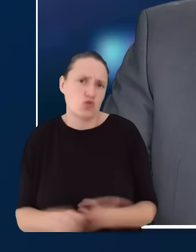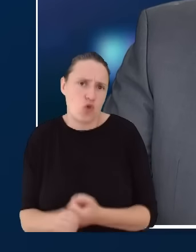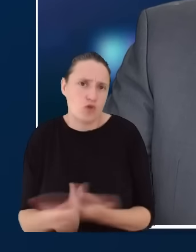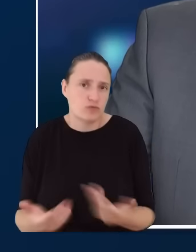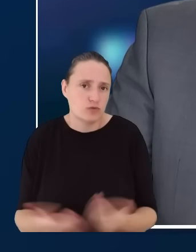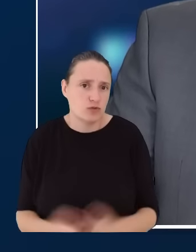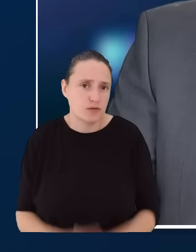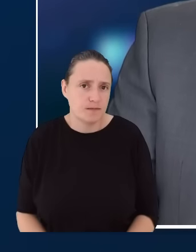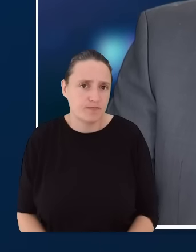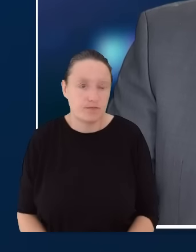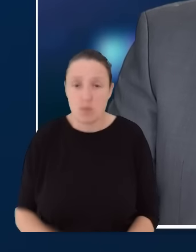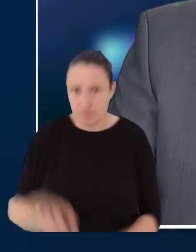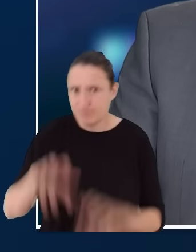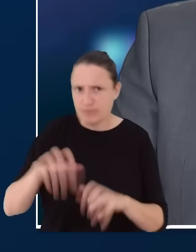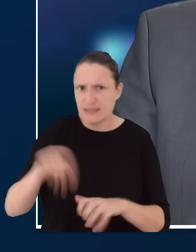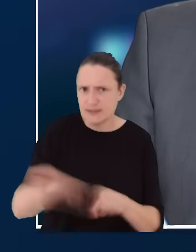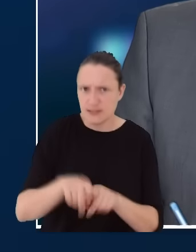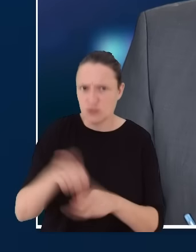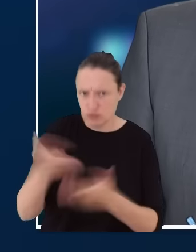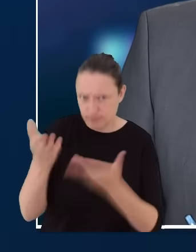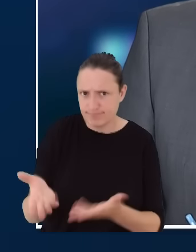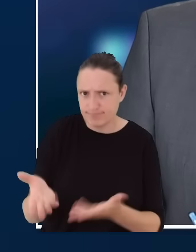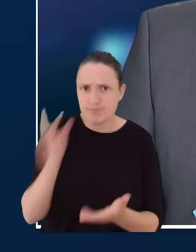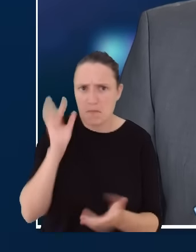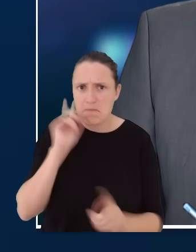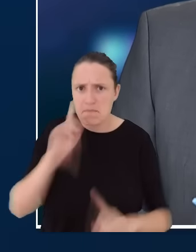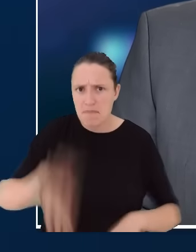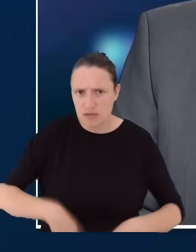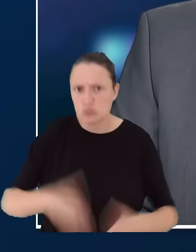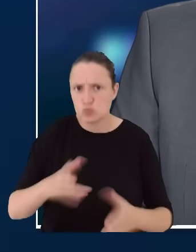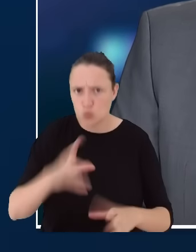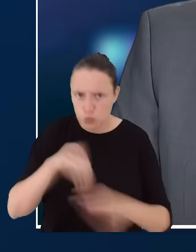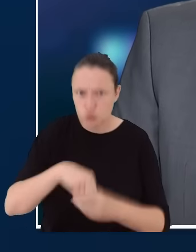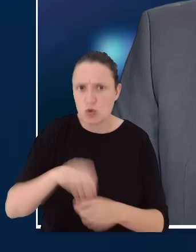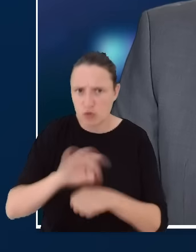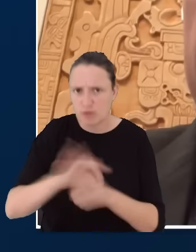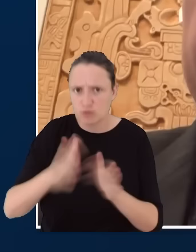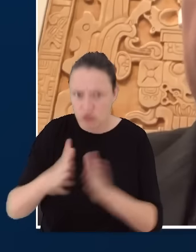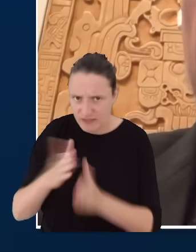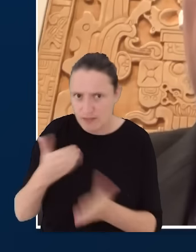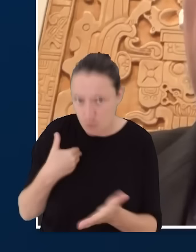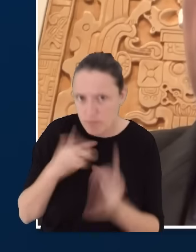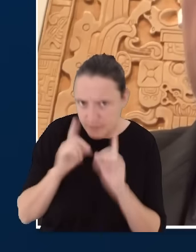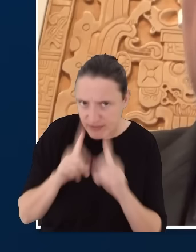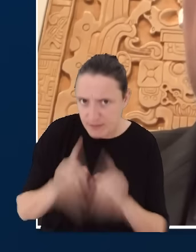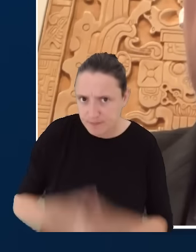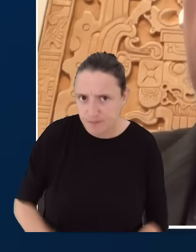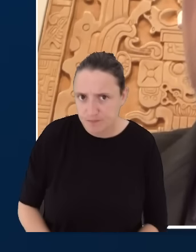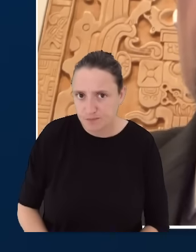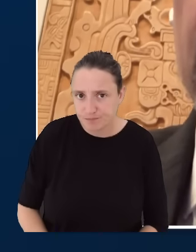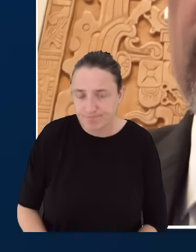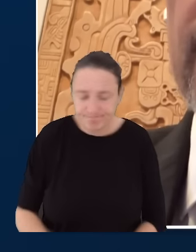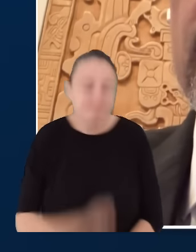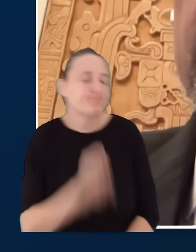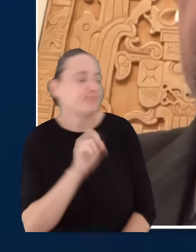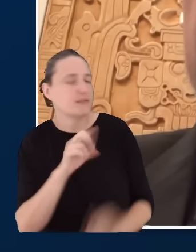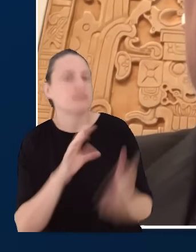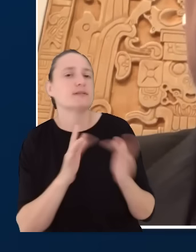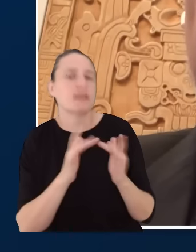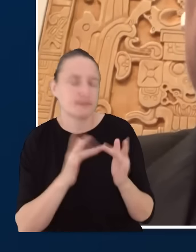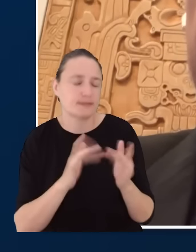Pan prezes, zdaje się, brał udział w konstruowaniu tego projektu. To się zgadza. Panie redaktorze,